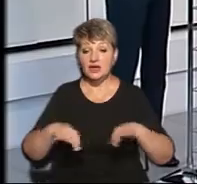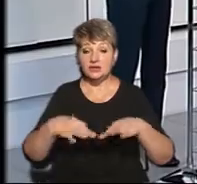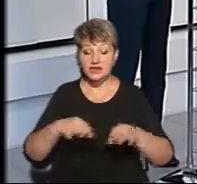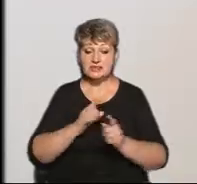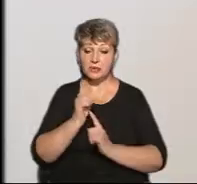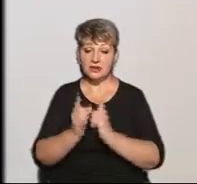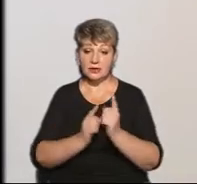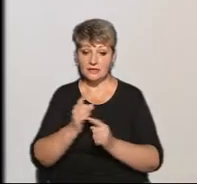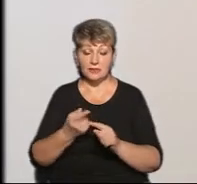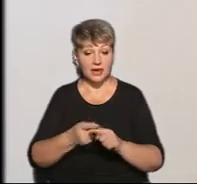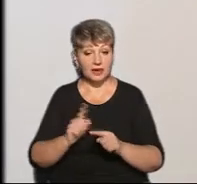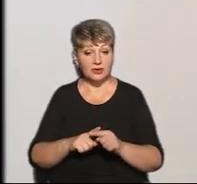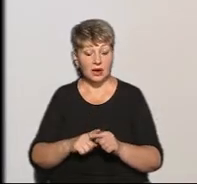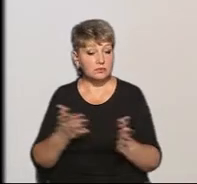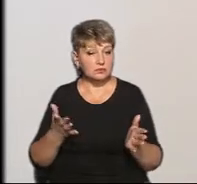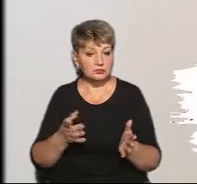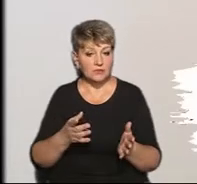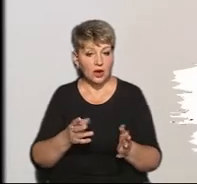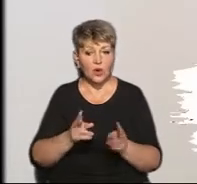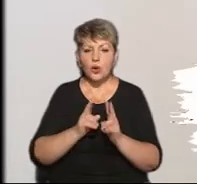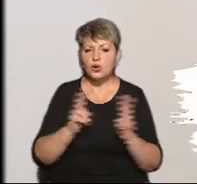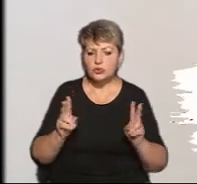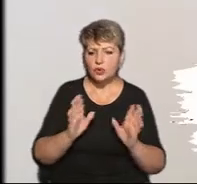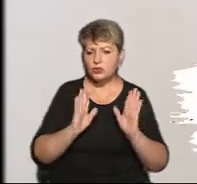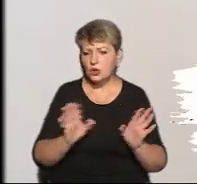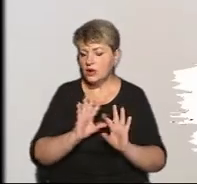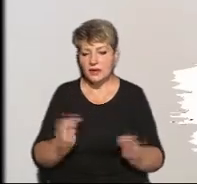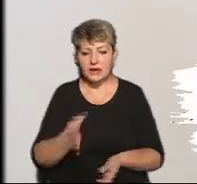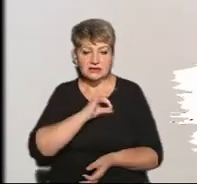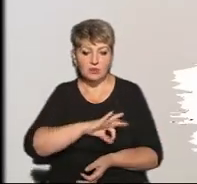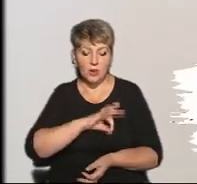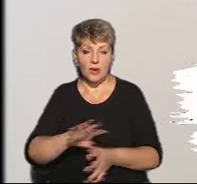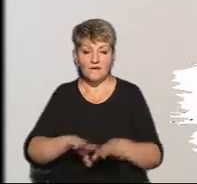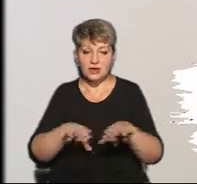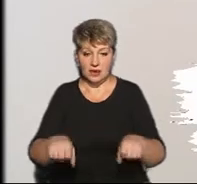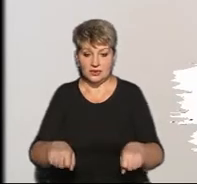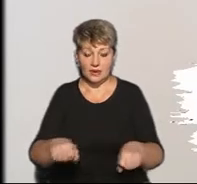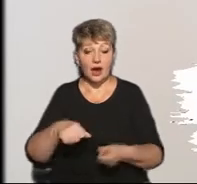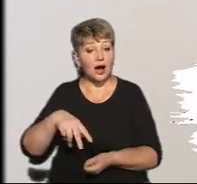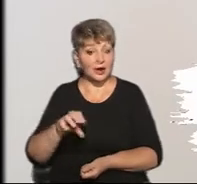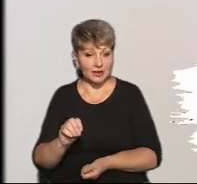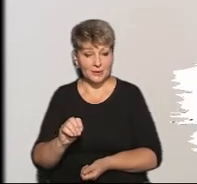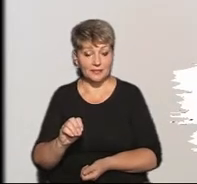Транспортна реформа – це таке, знаєте, таке поняття, яке хто тільки у нас не експлуатував у владі. Але